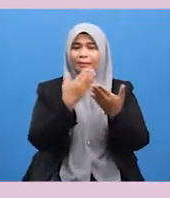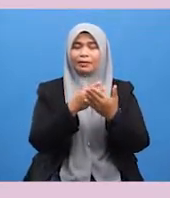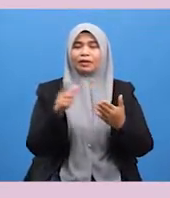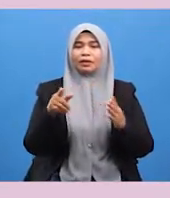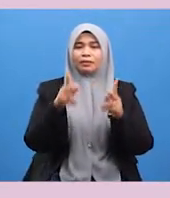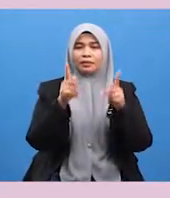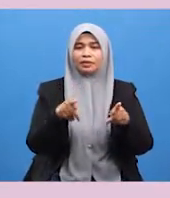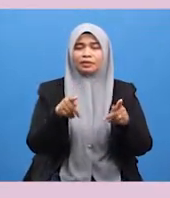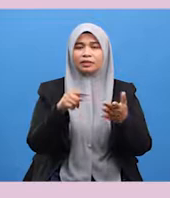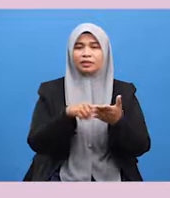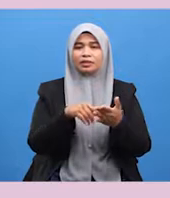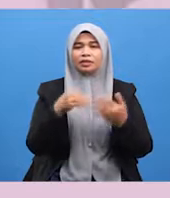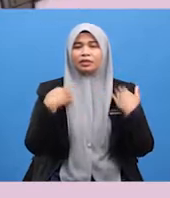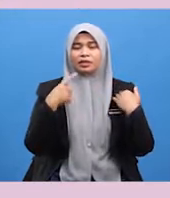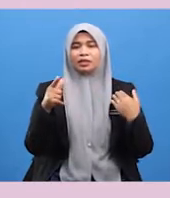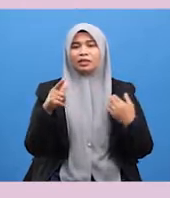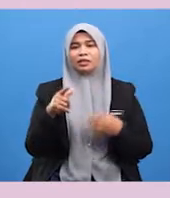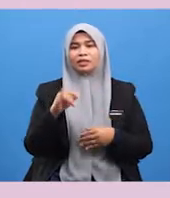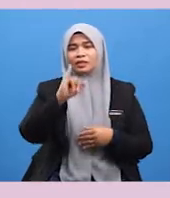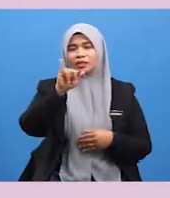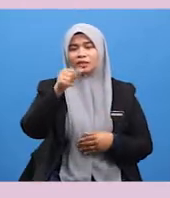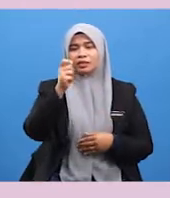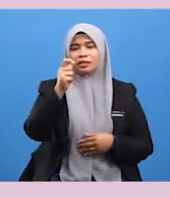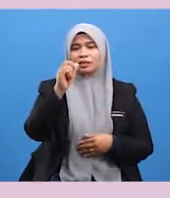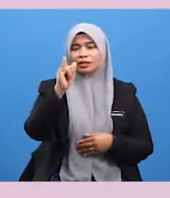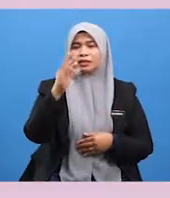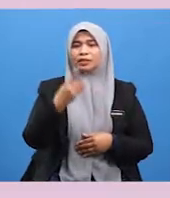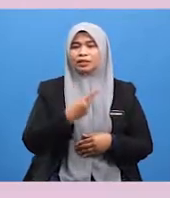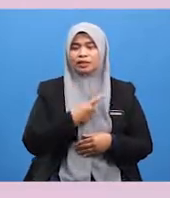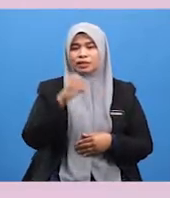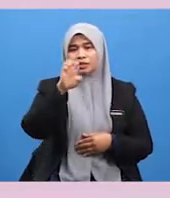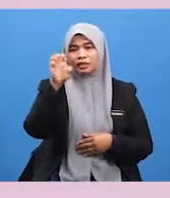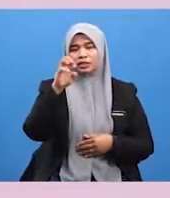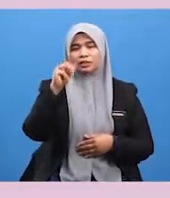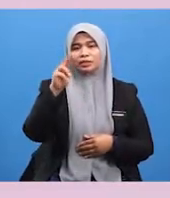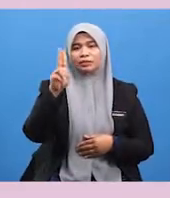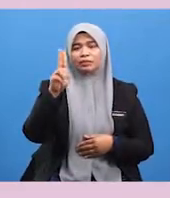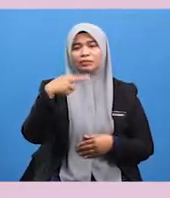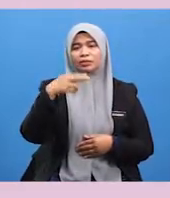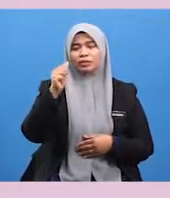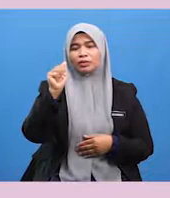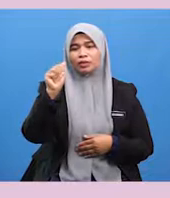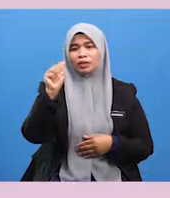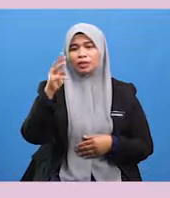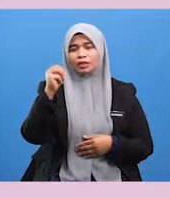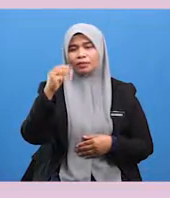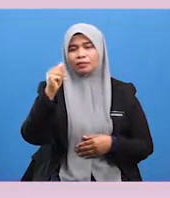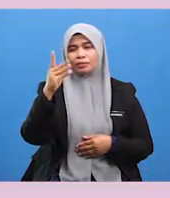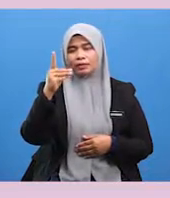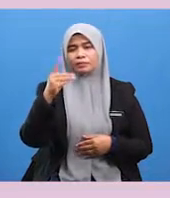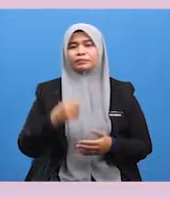Baiklah pelajar, ini adalah jati diri Encik Muhammad yang kita boleh lihat dalam petikan yang